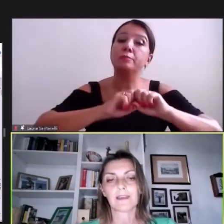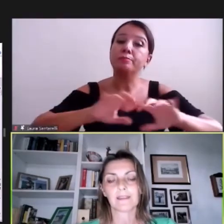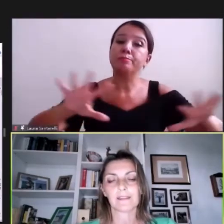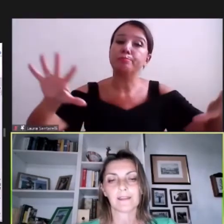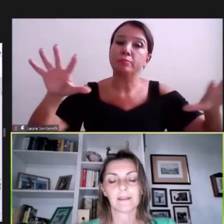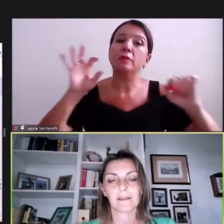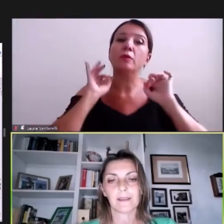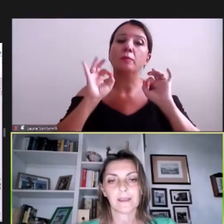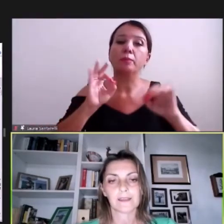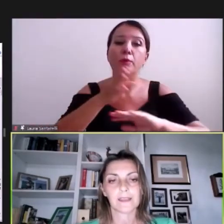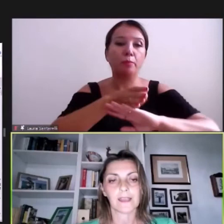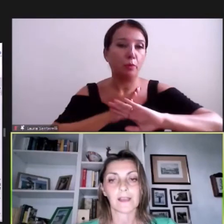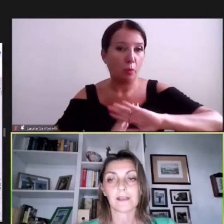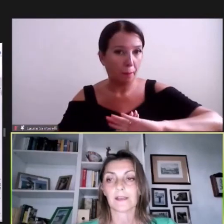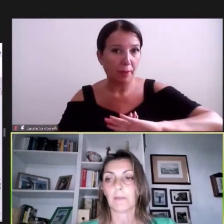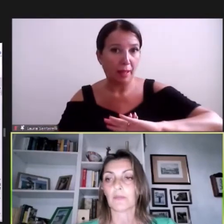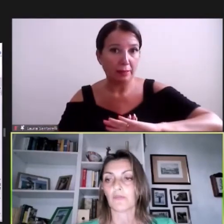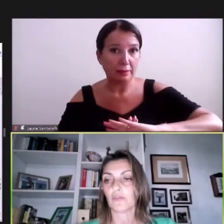nella parte